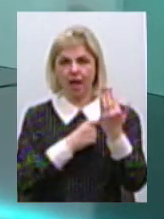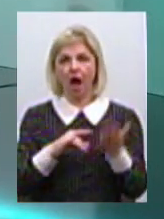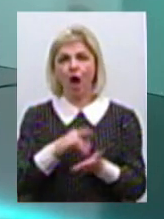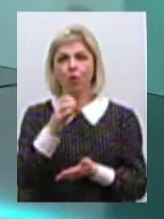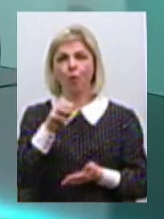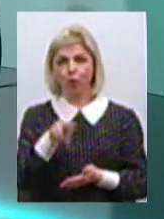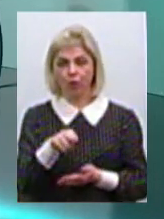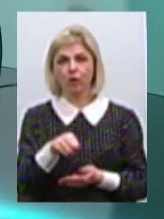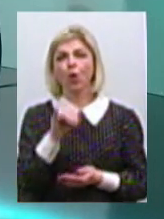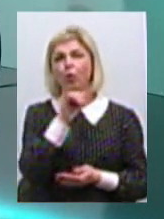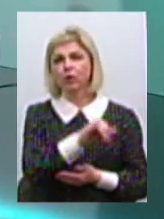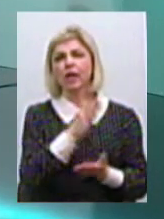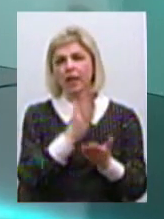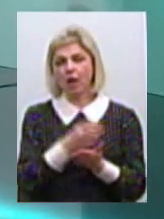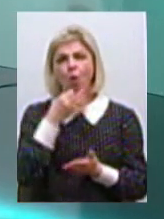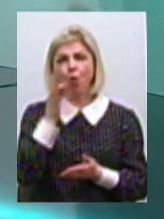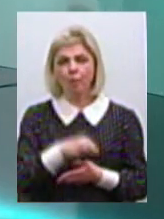роботи як з важким, так і з легким бетоном.